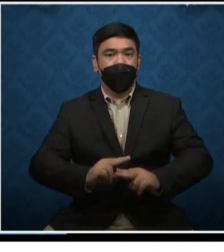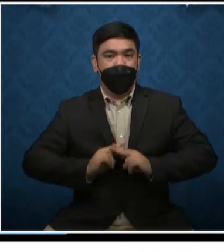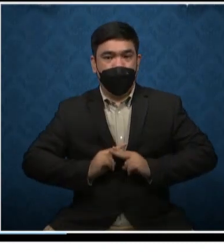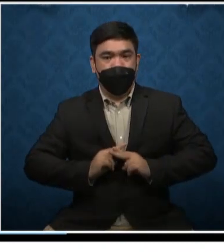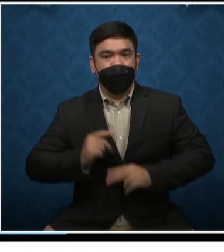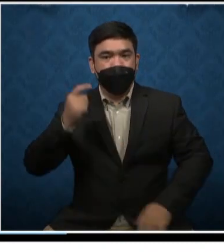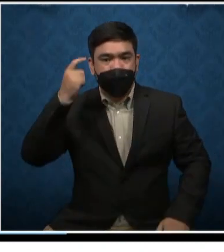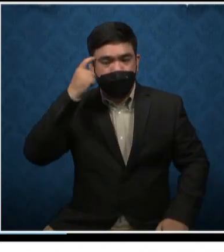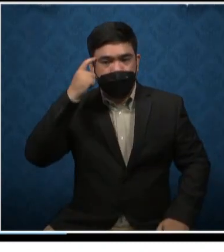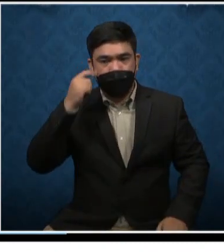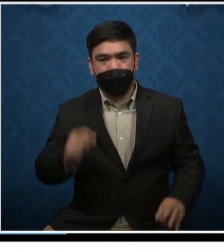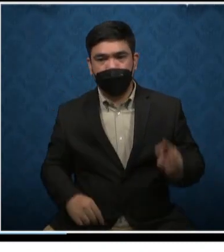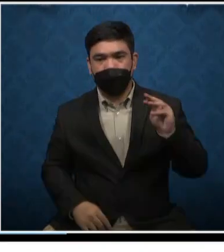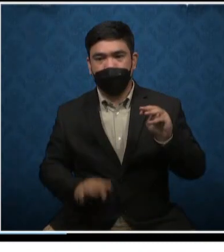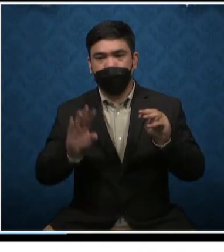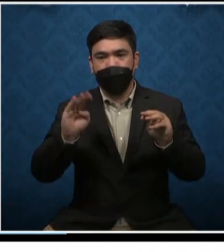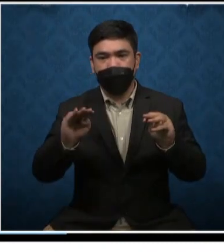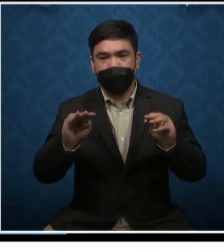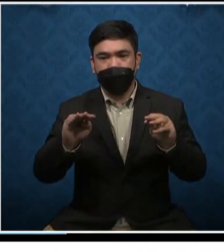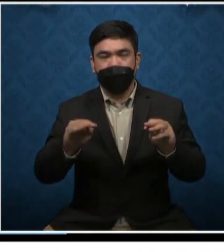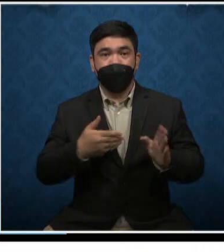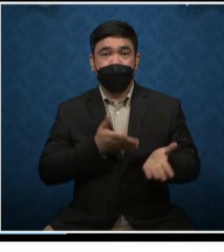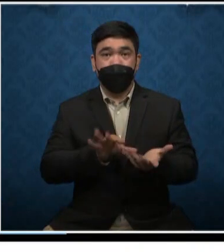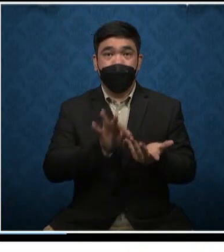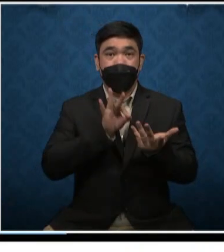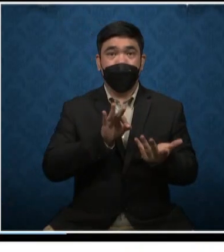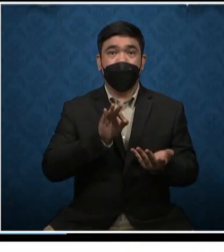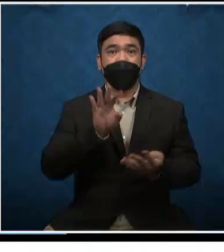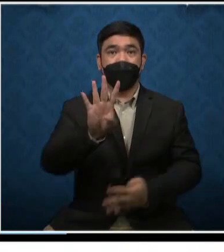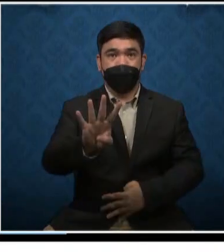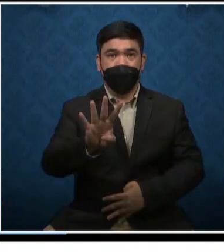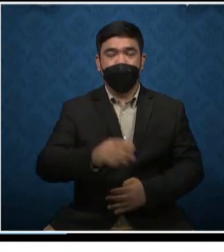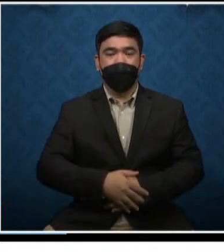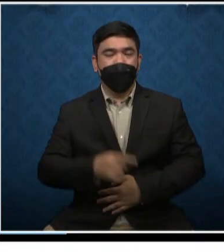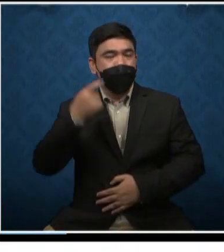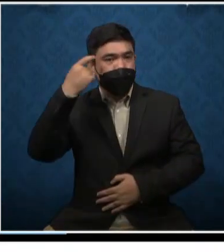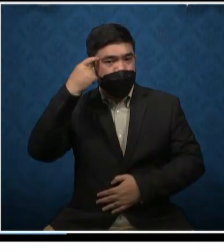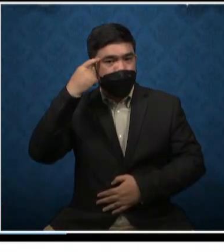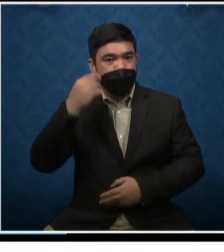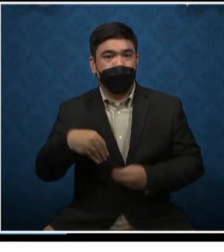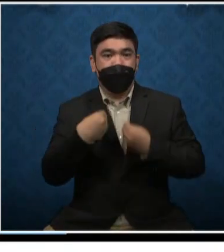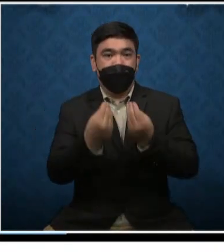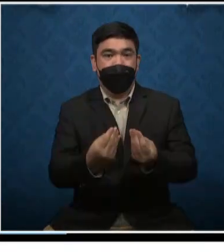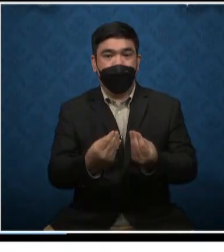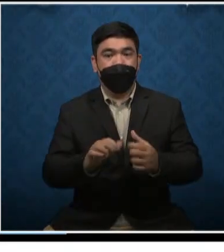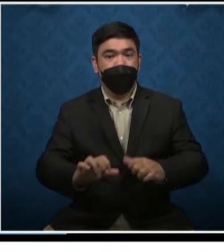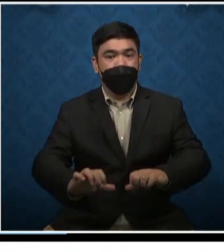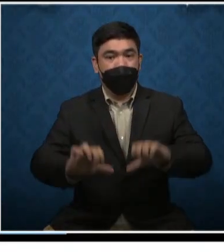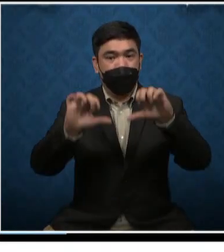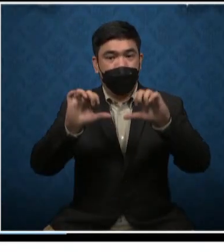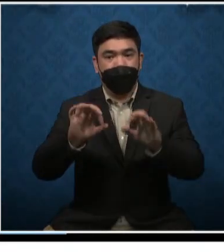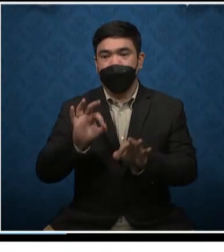ใจตามมาตรา40คือทางเลือกที่4ย่อมทำให้รัฐบาลประหยัด